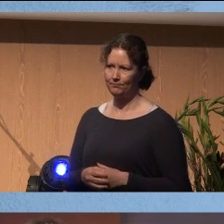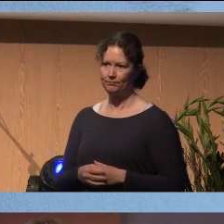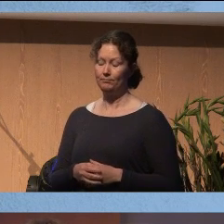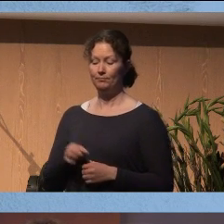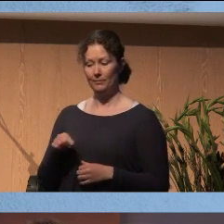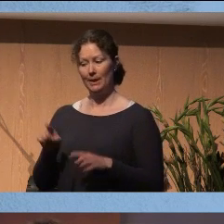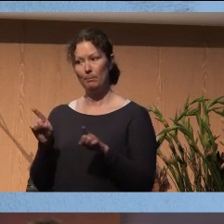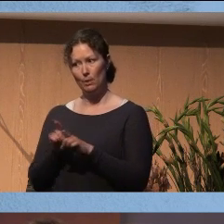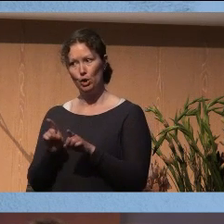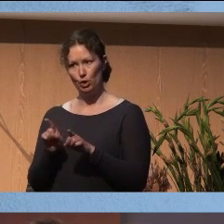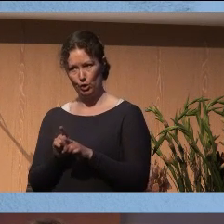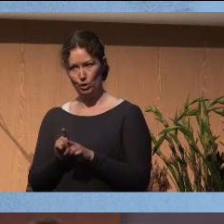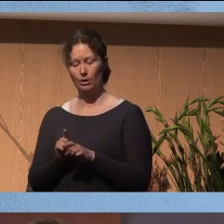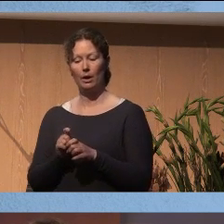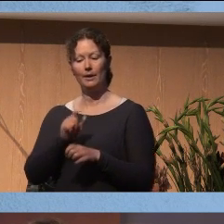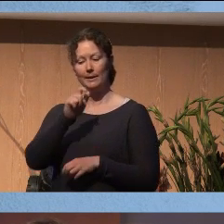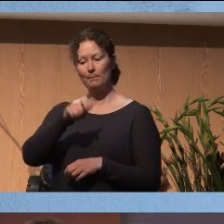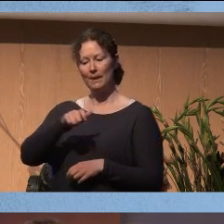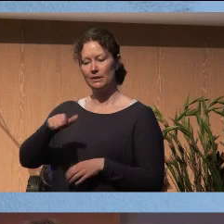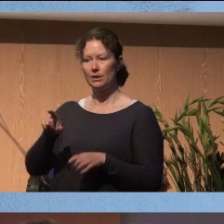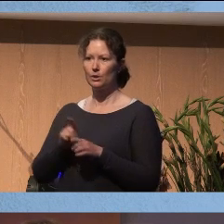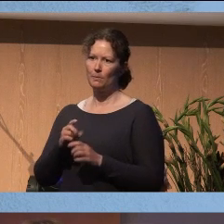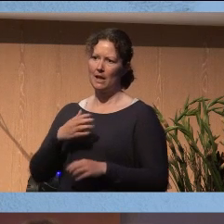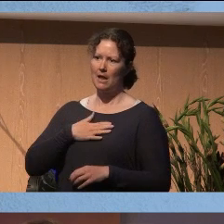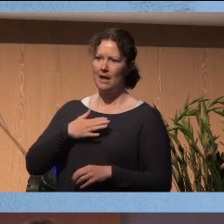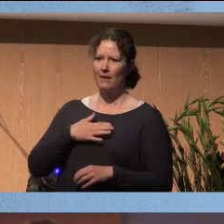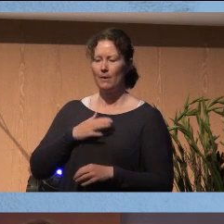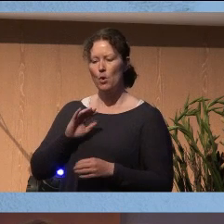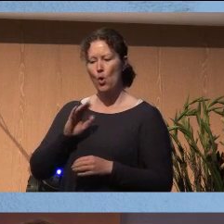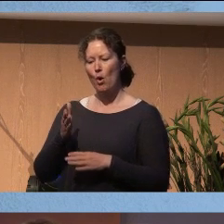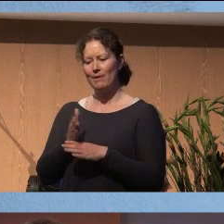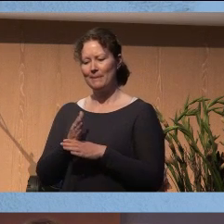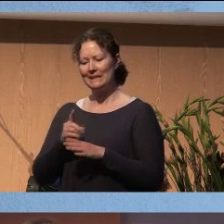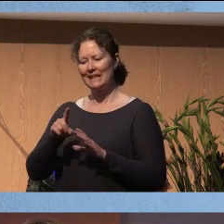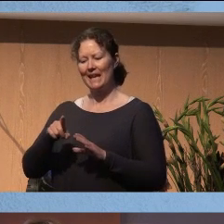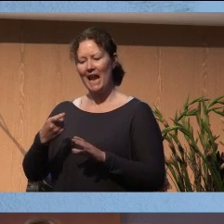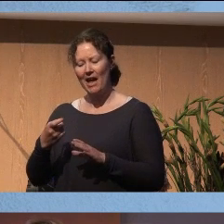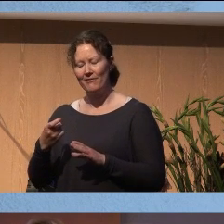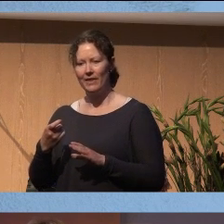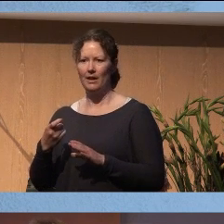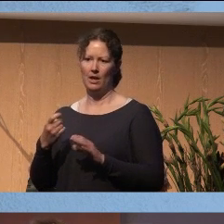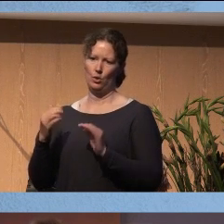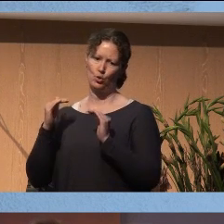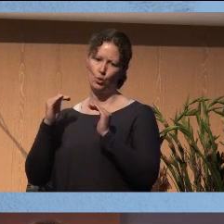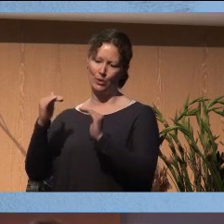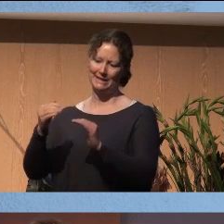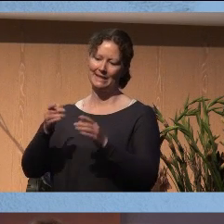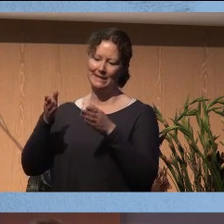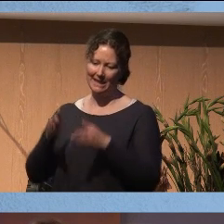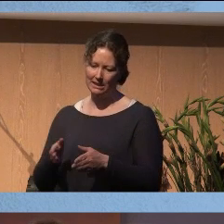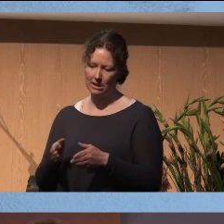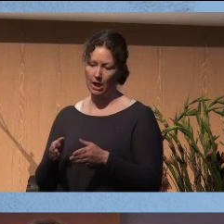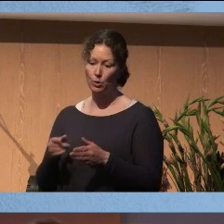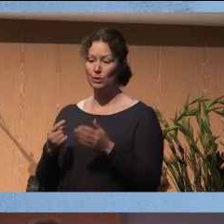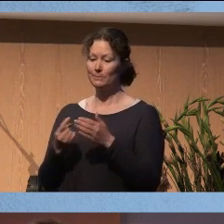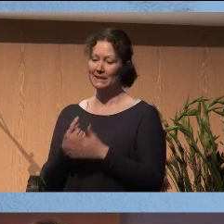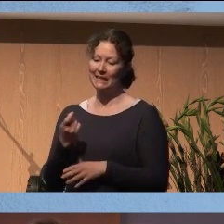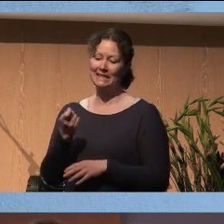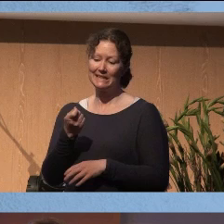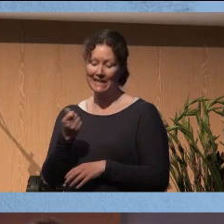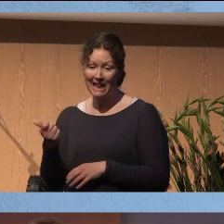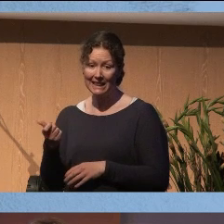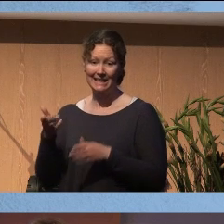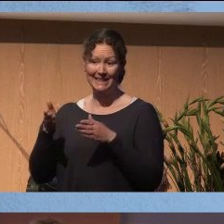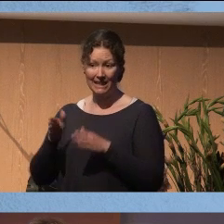Det betyr at mennesker som lever med overmiddels krevende kroniske tilstander, og særlig sjeldne